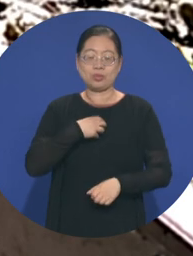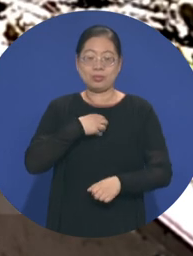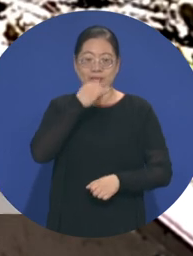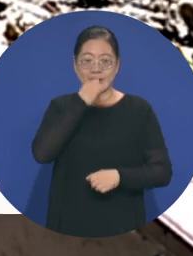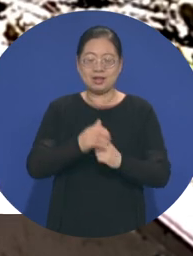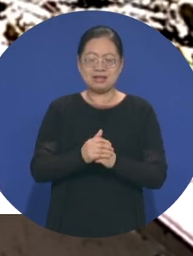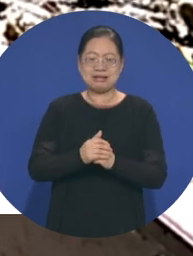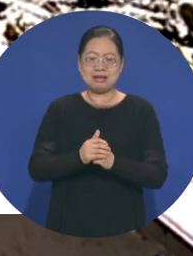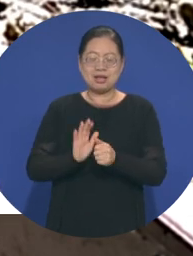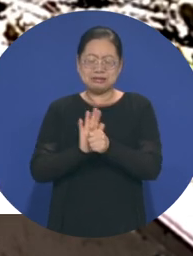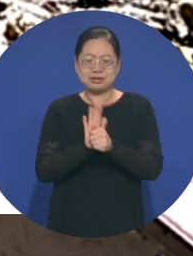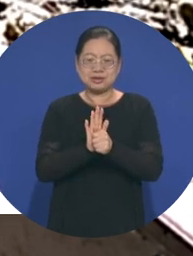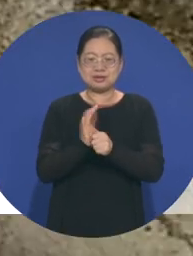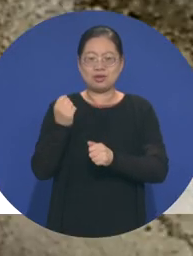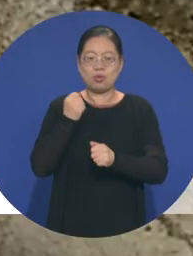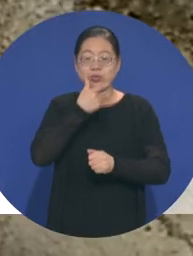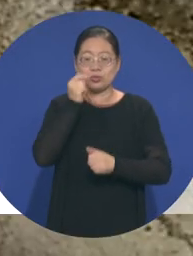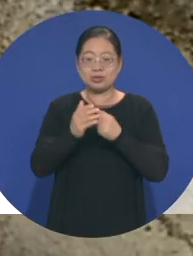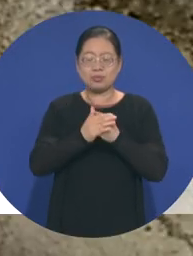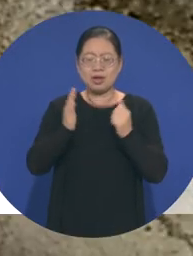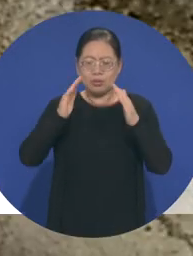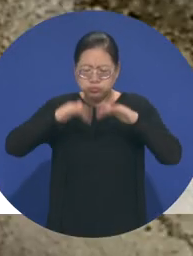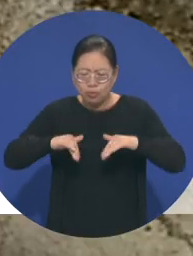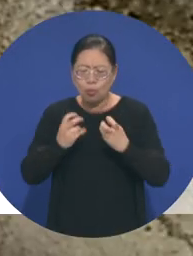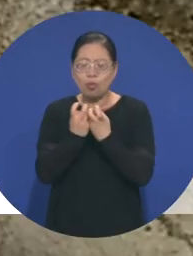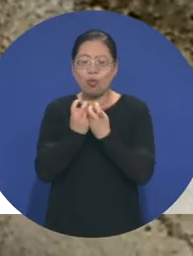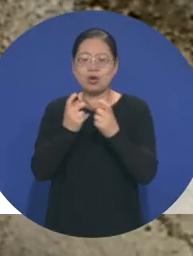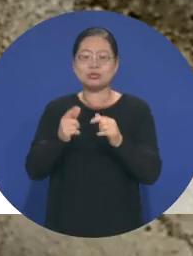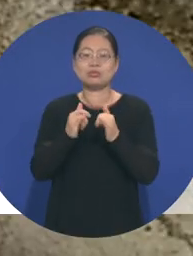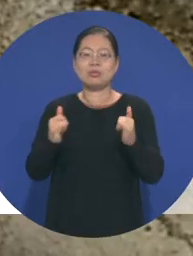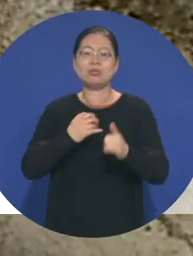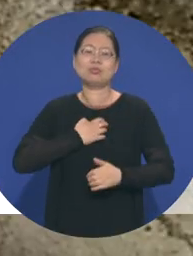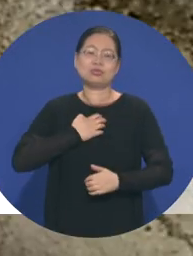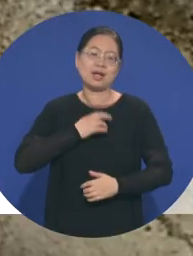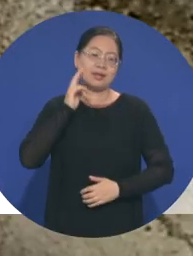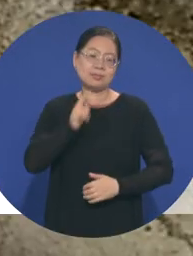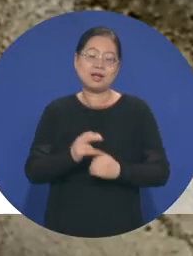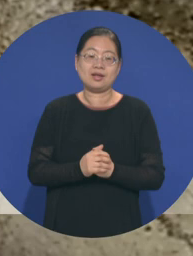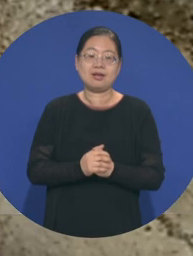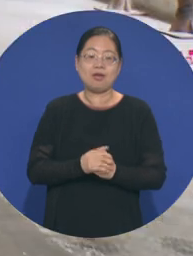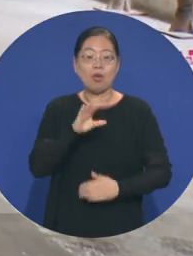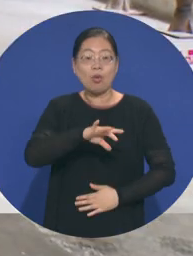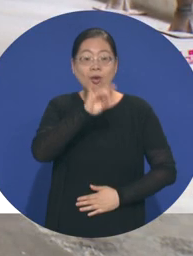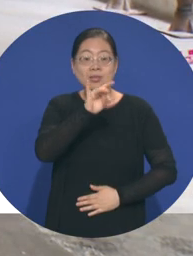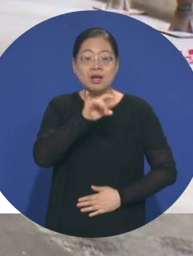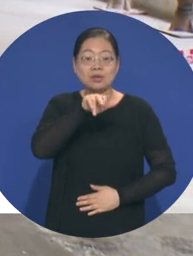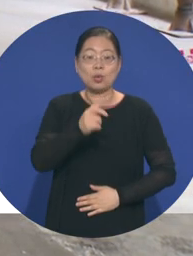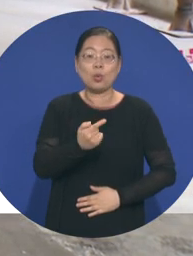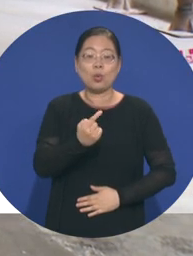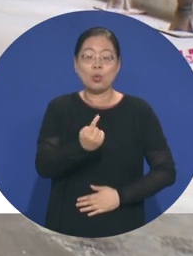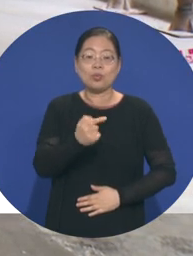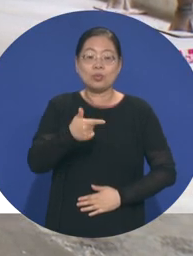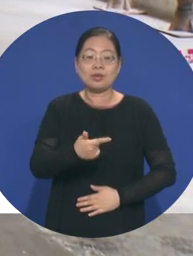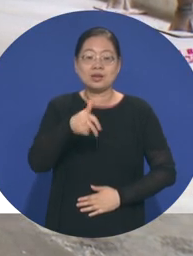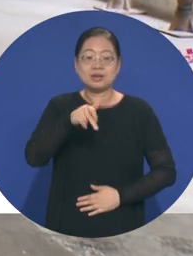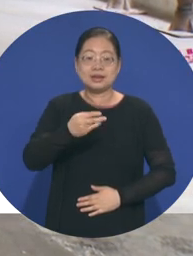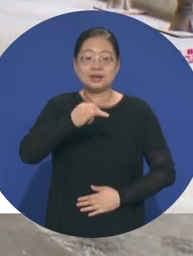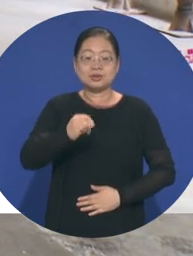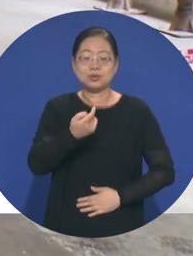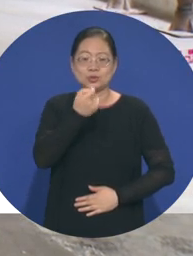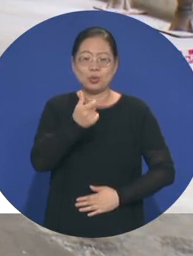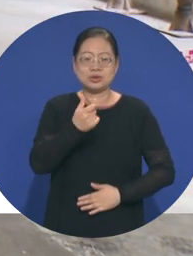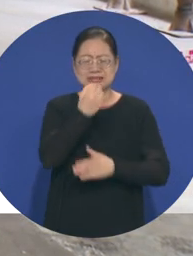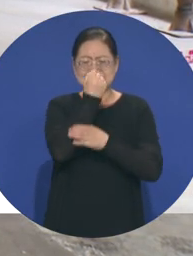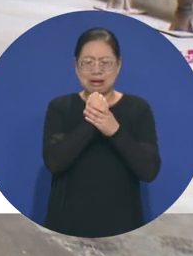위태롭습니다 지지력 부족으로 혹시 무너지지는 않을까 주민들 불안이 깊습니다 처음에는이 콘크리트가 조금